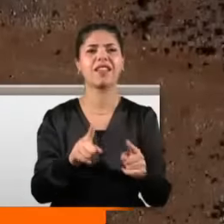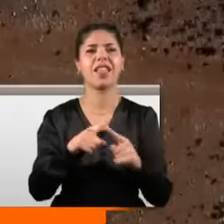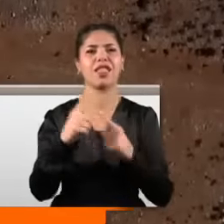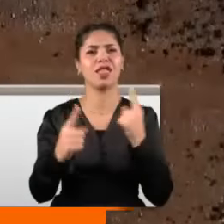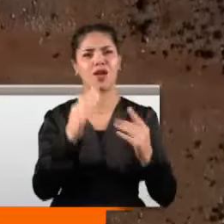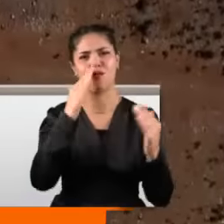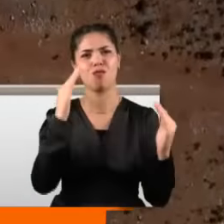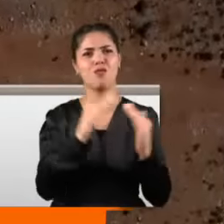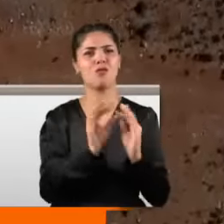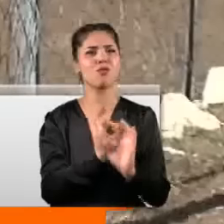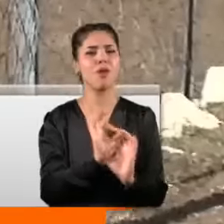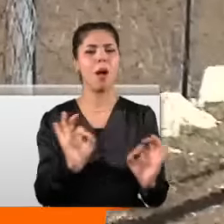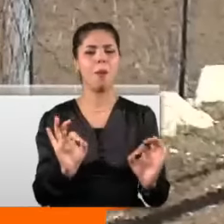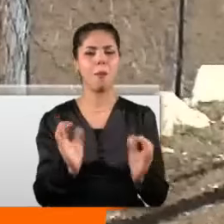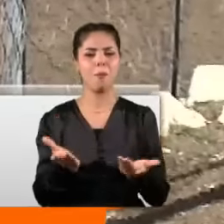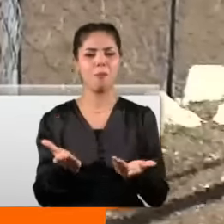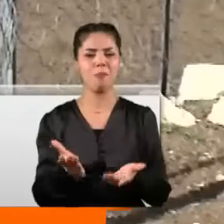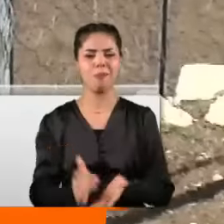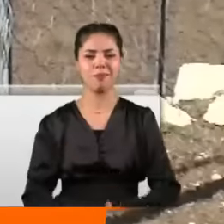uygun tam da yerinde.